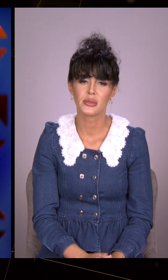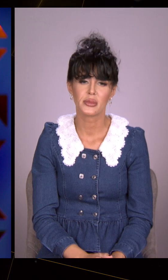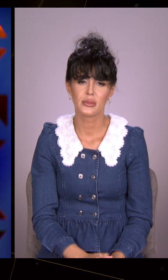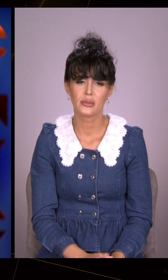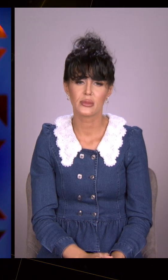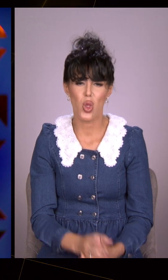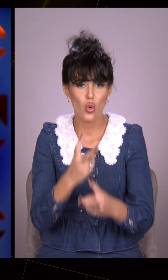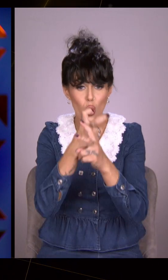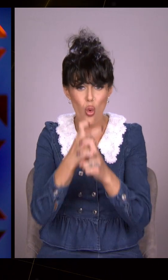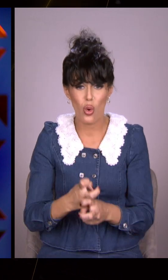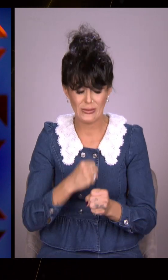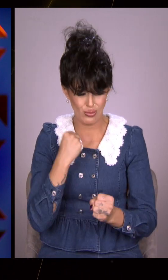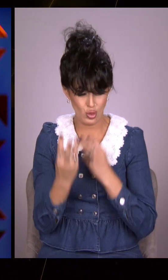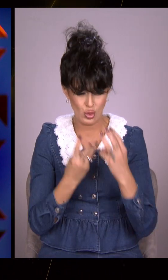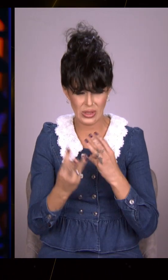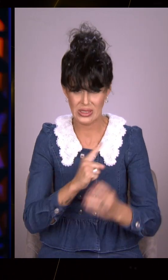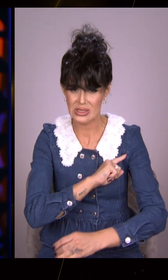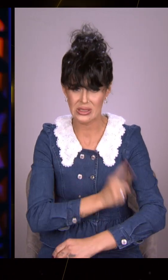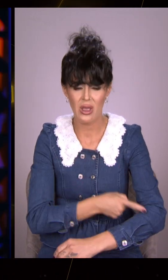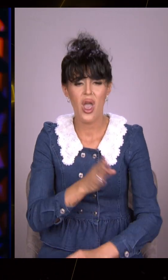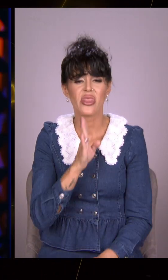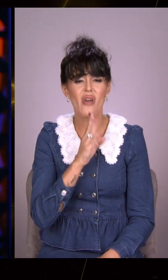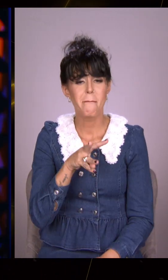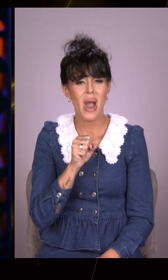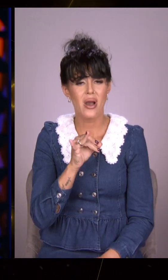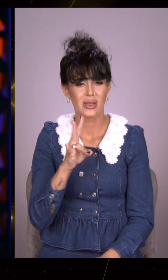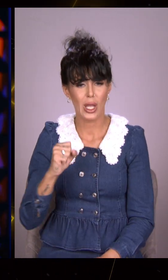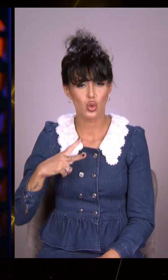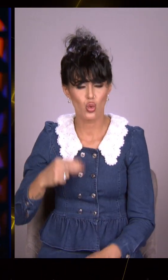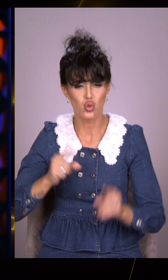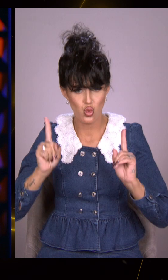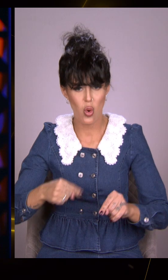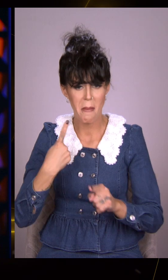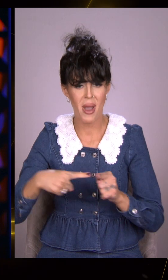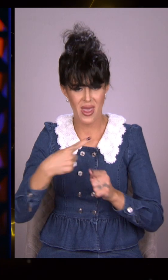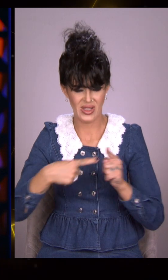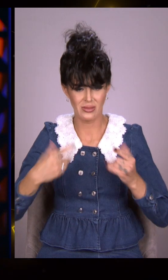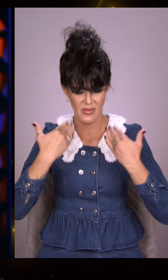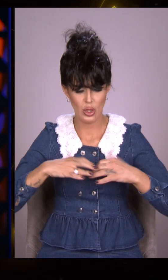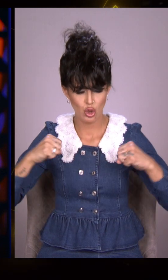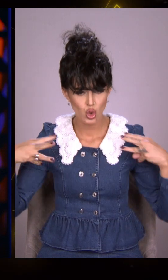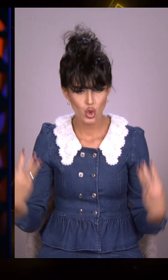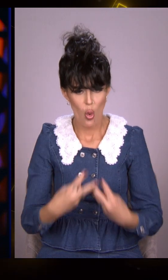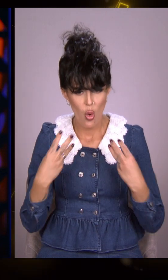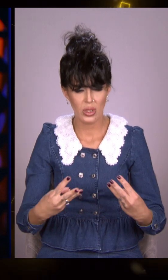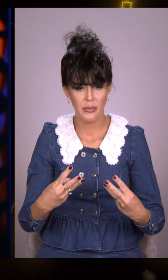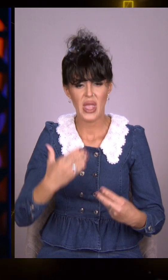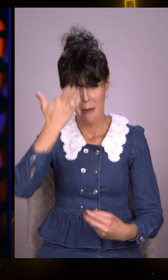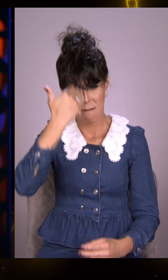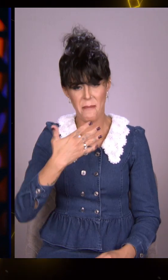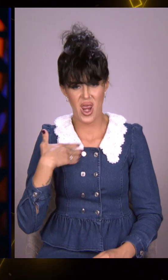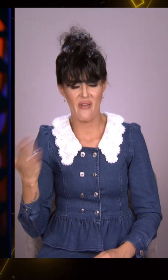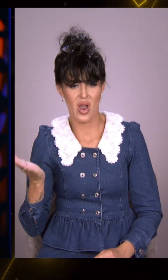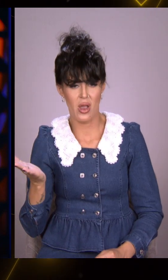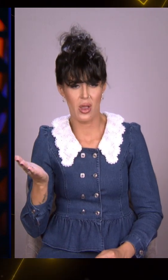Погоріли. Маріна теж. Маріна до половини теж згоріла. Права сторона в неї